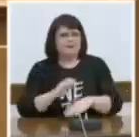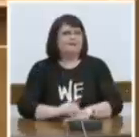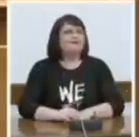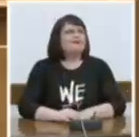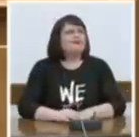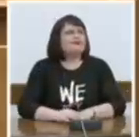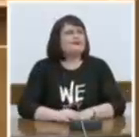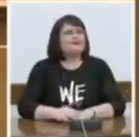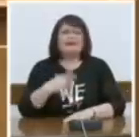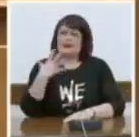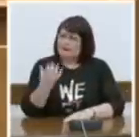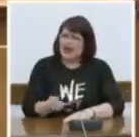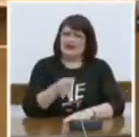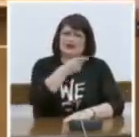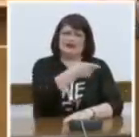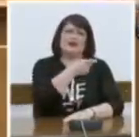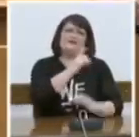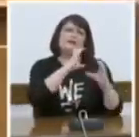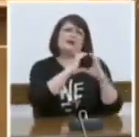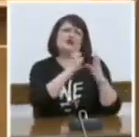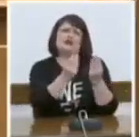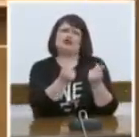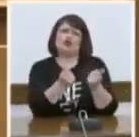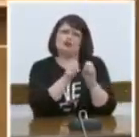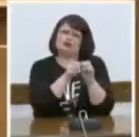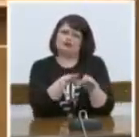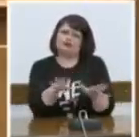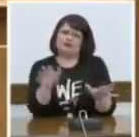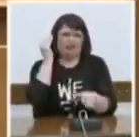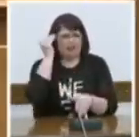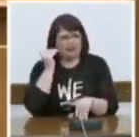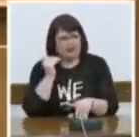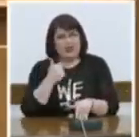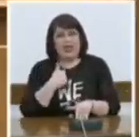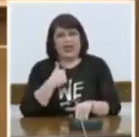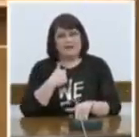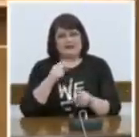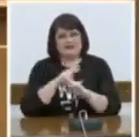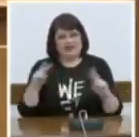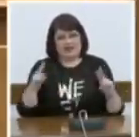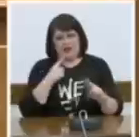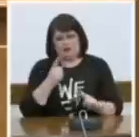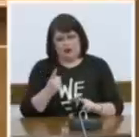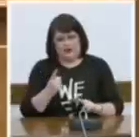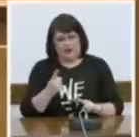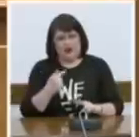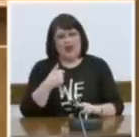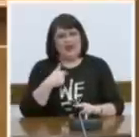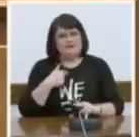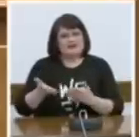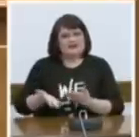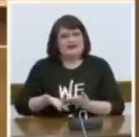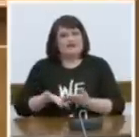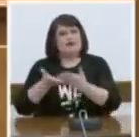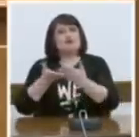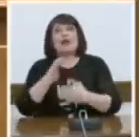και αυτή η πληθώρα της επικοινωνίας. Όμως, εμείς το ξεκαθαρίζουμε. Θα βάλουμε πλάτη στις